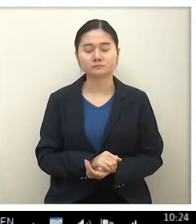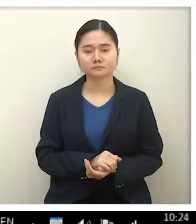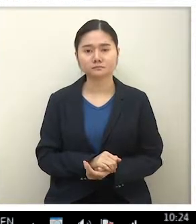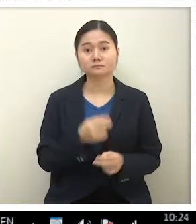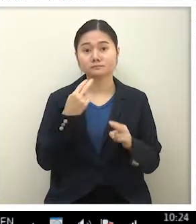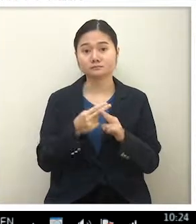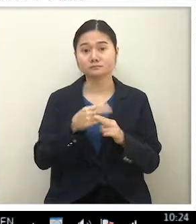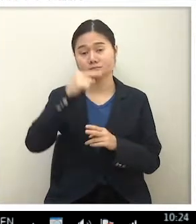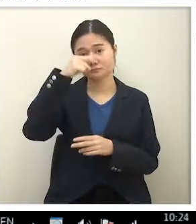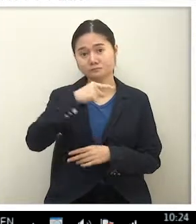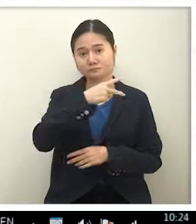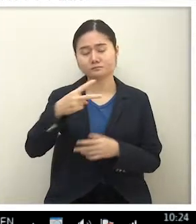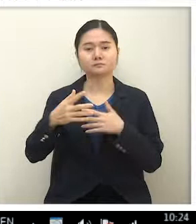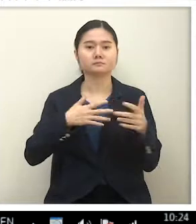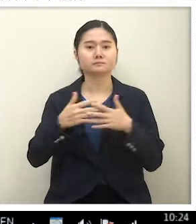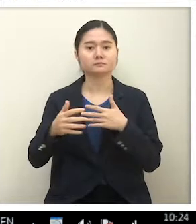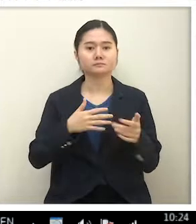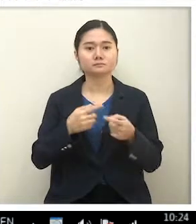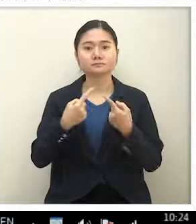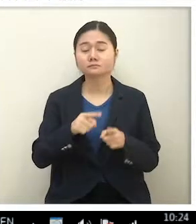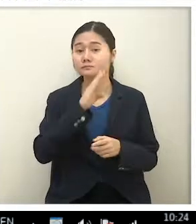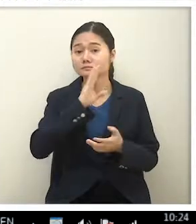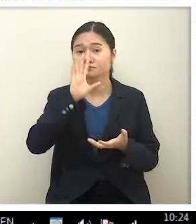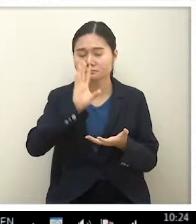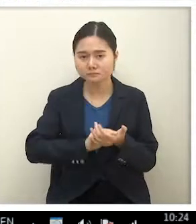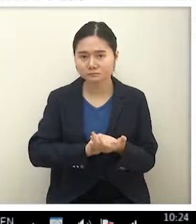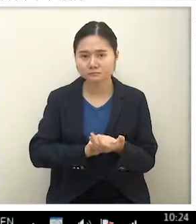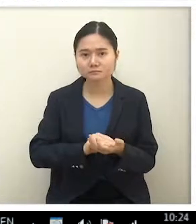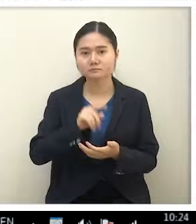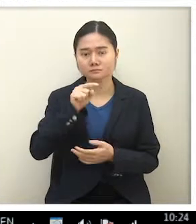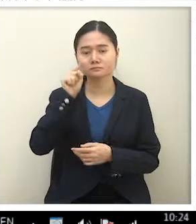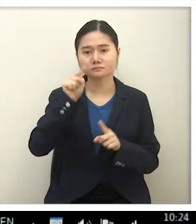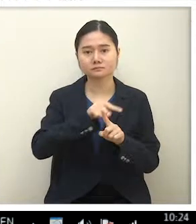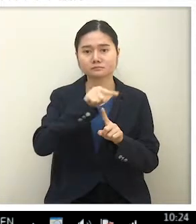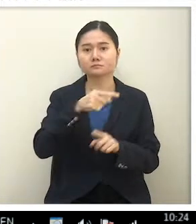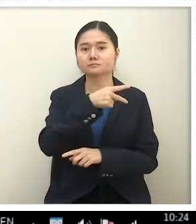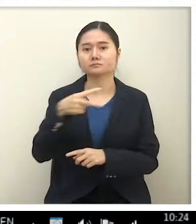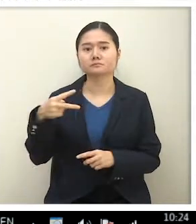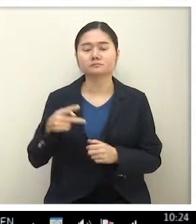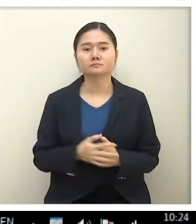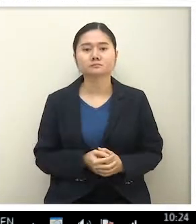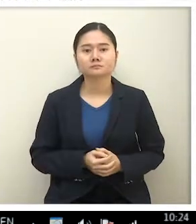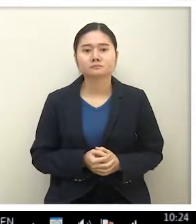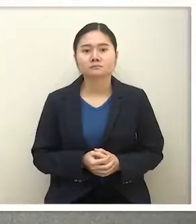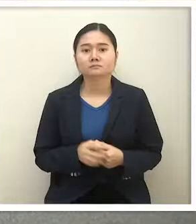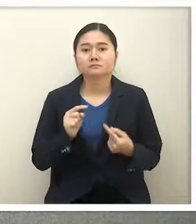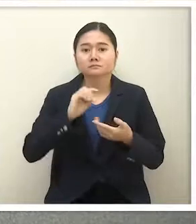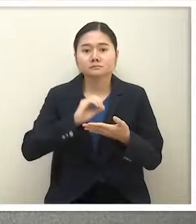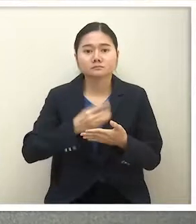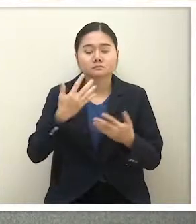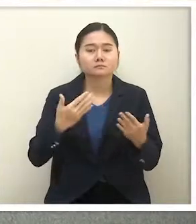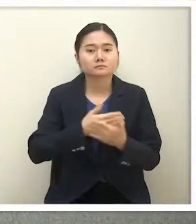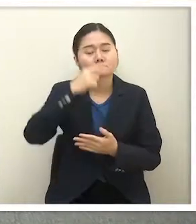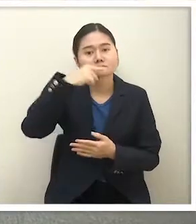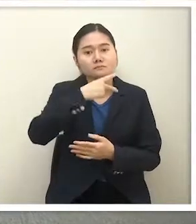เปลี่ยนชื่อเป็นภาษาไทยตรงนี้ไม่เป็นไรแต่ตอนเซฟต้องเป็นภาษาอังกฤษนะครับ ภายในโปรแกรมนี่เปลี่ยนเป็นภาษ